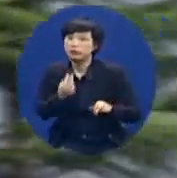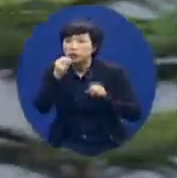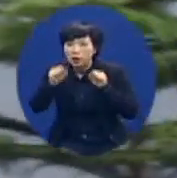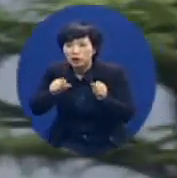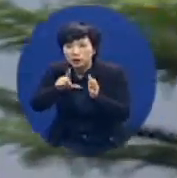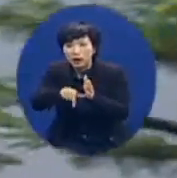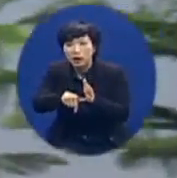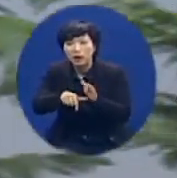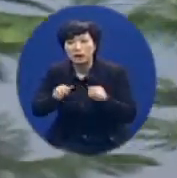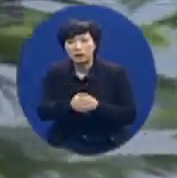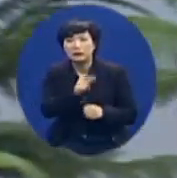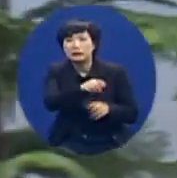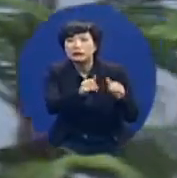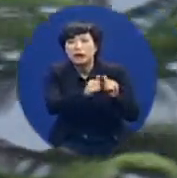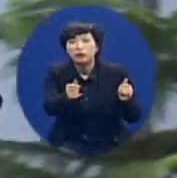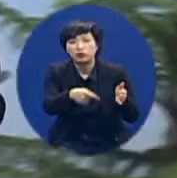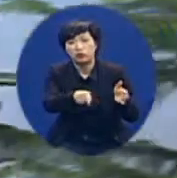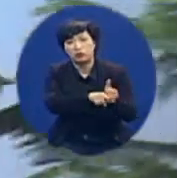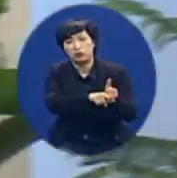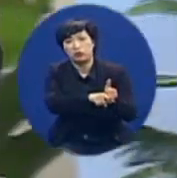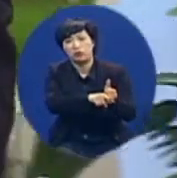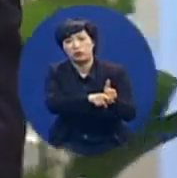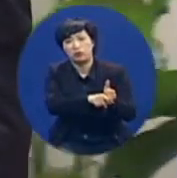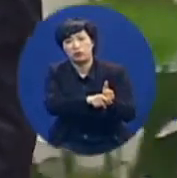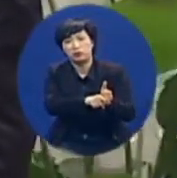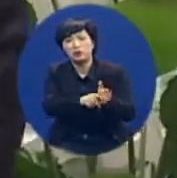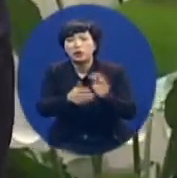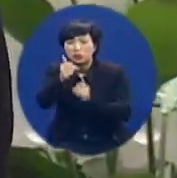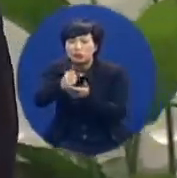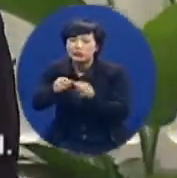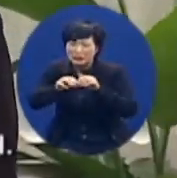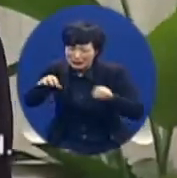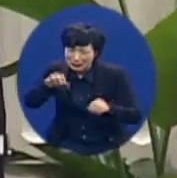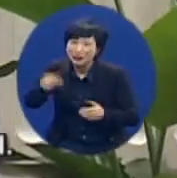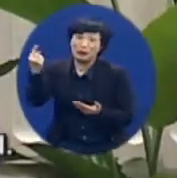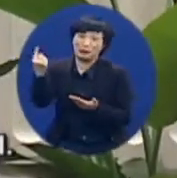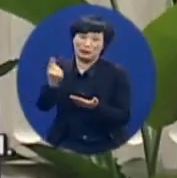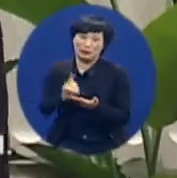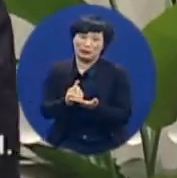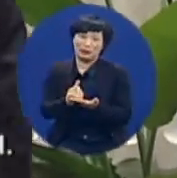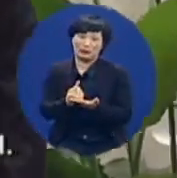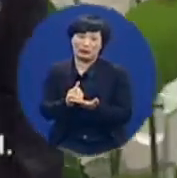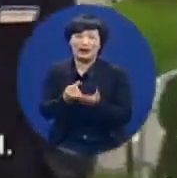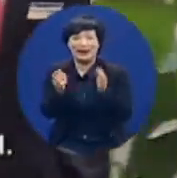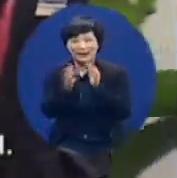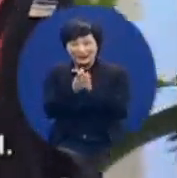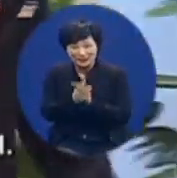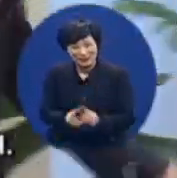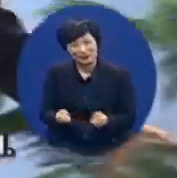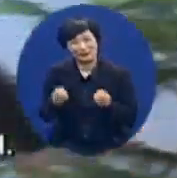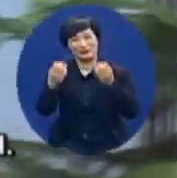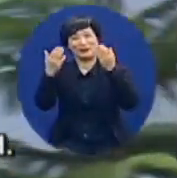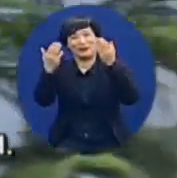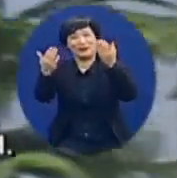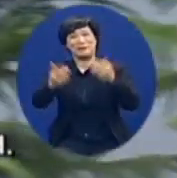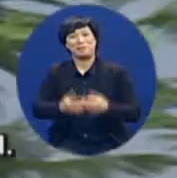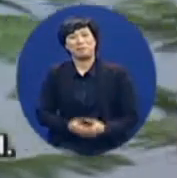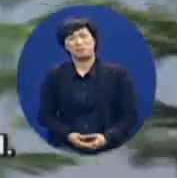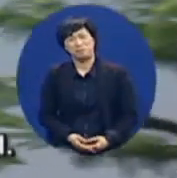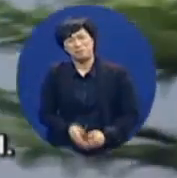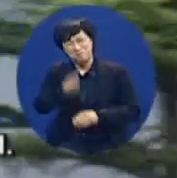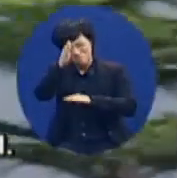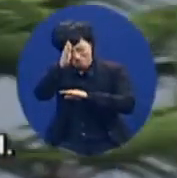아멘 그래서 그들을 위해서 예수가이 땅에 오셨어요 아멘 할렐루야 아멘